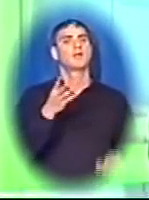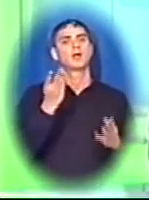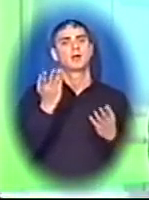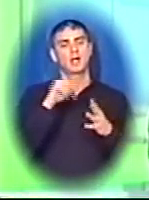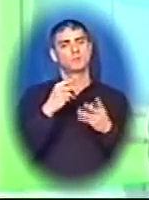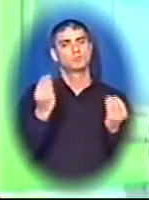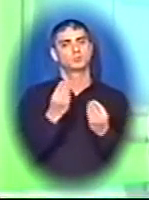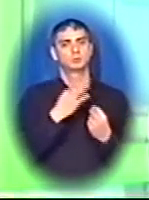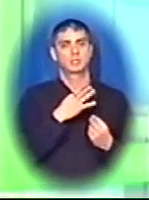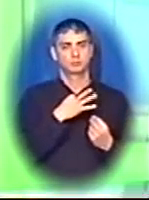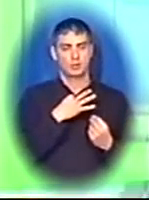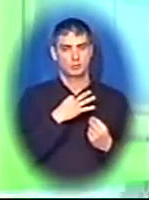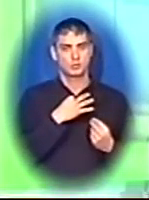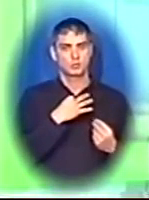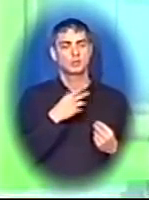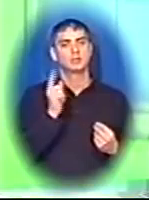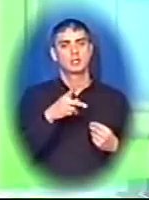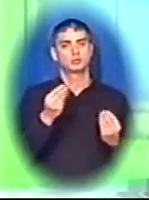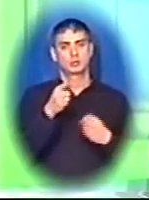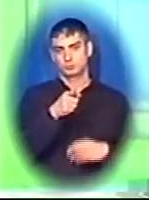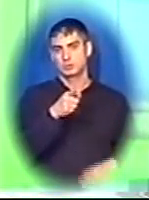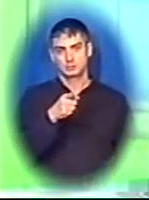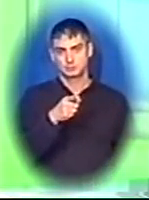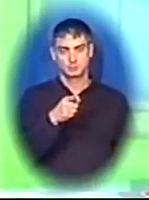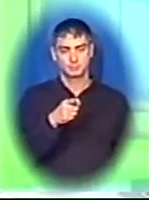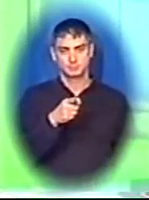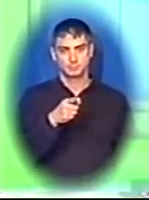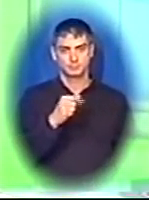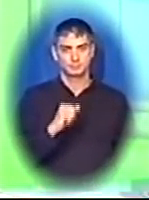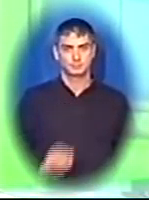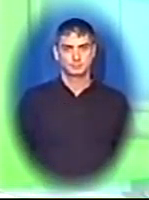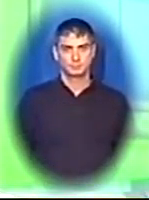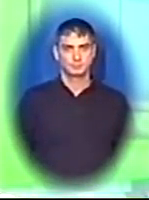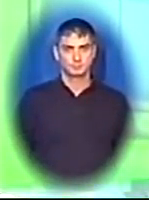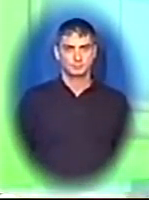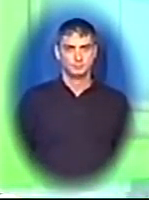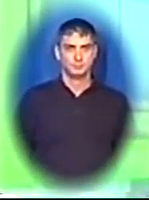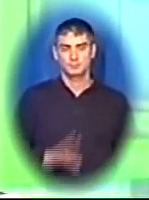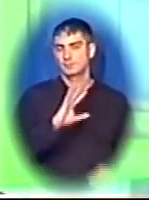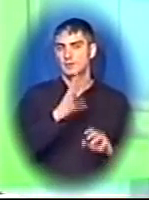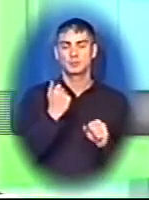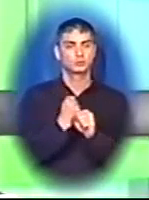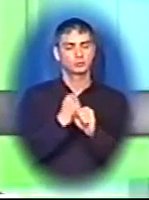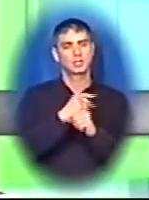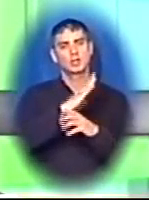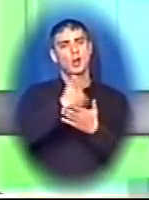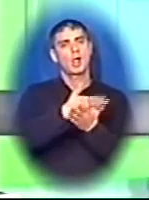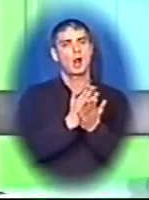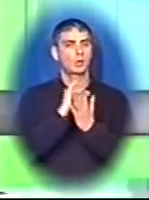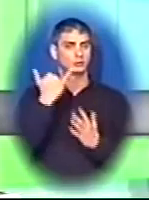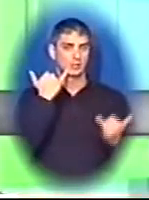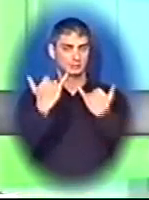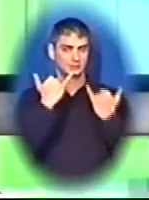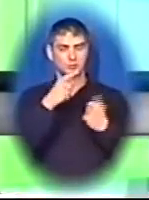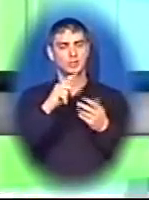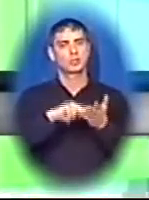שלנו, יש לנו גם את המוצר הזה, ומה שעושה את כל החלוקה של השיחות